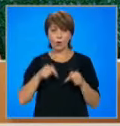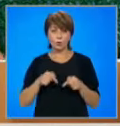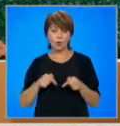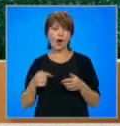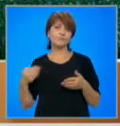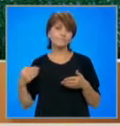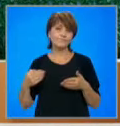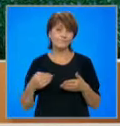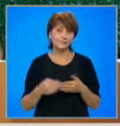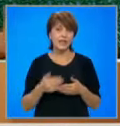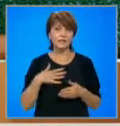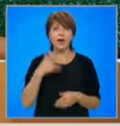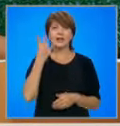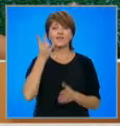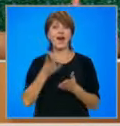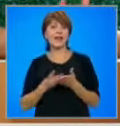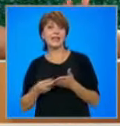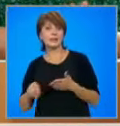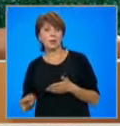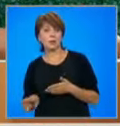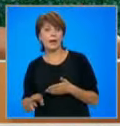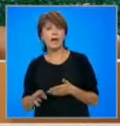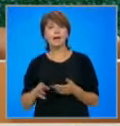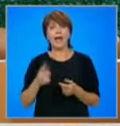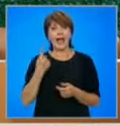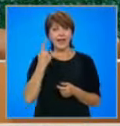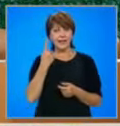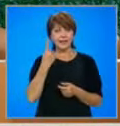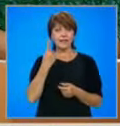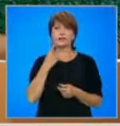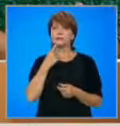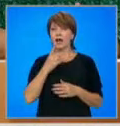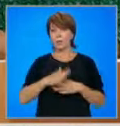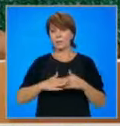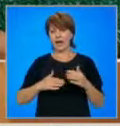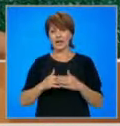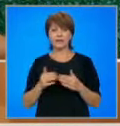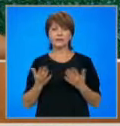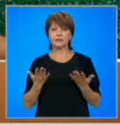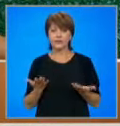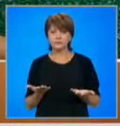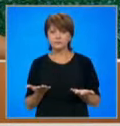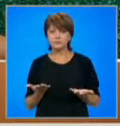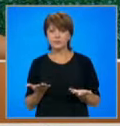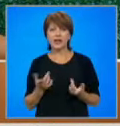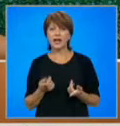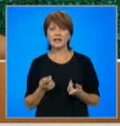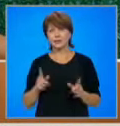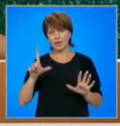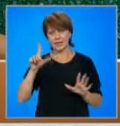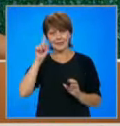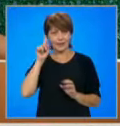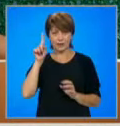има два изхода. Единият изход е да се позовем на практиката, където обичайно е било 7